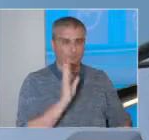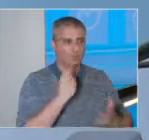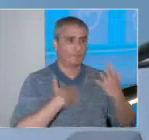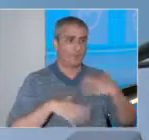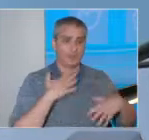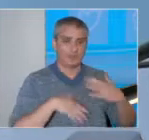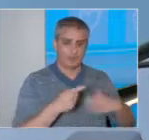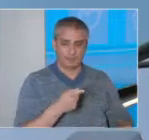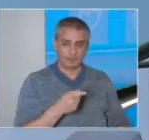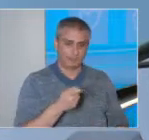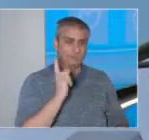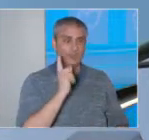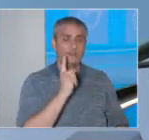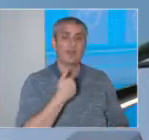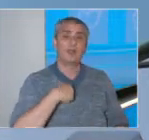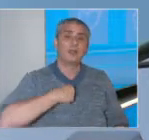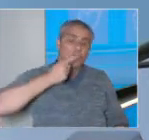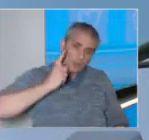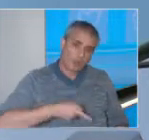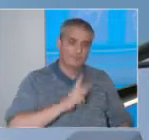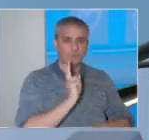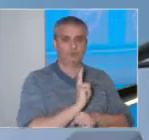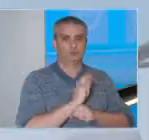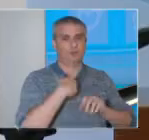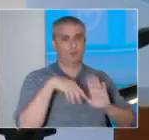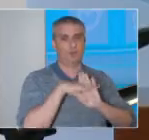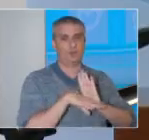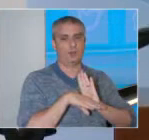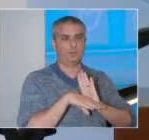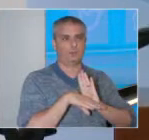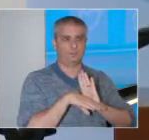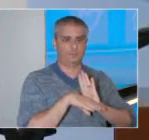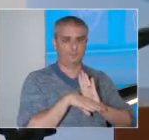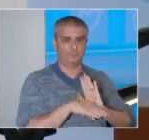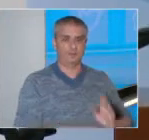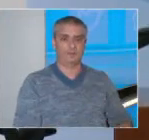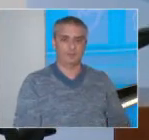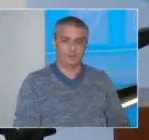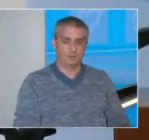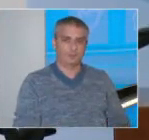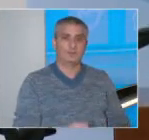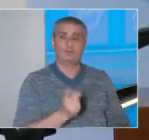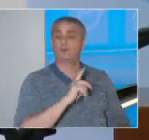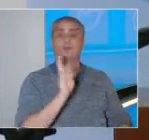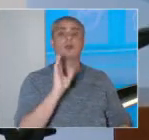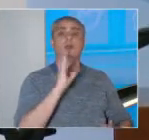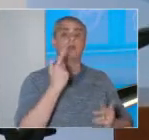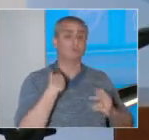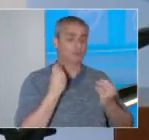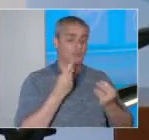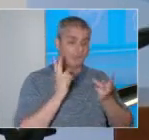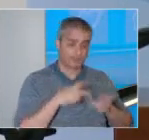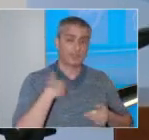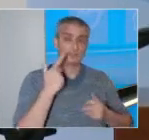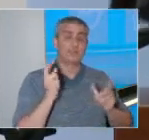להתחפש, אבל אנחנו חייבים לשמור על הכללים. אנחנו רוצים שהאוכלוסייה שלנו, ככל שהדבר ניתן,